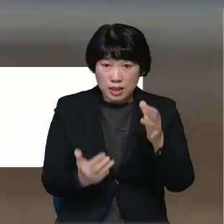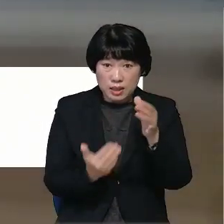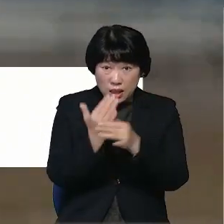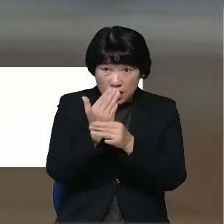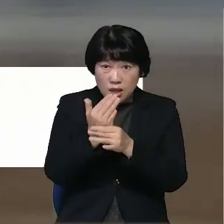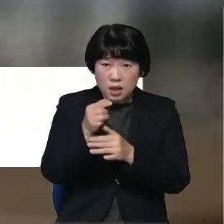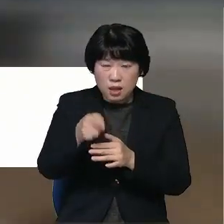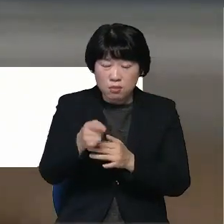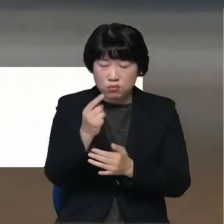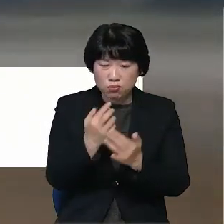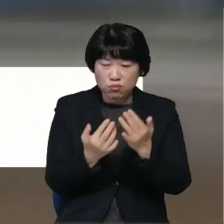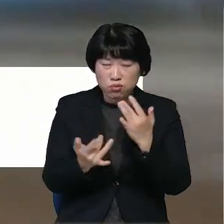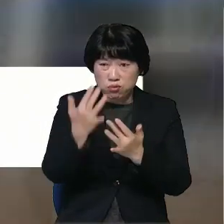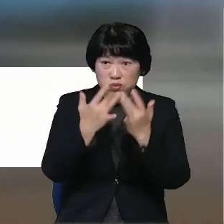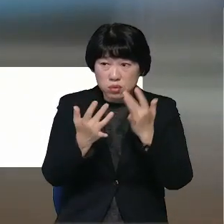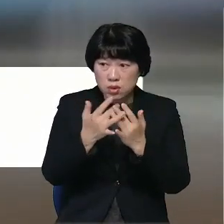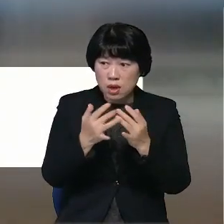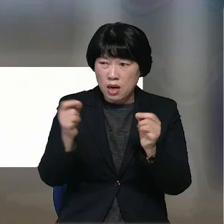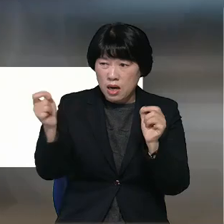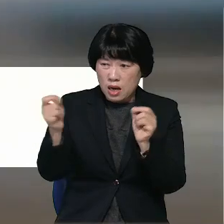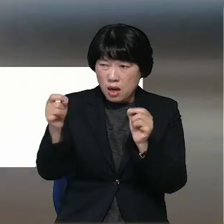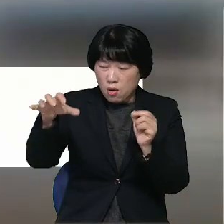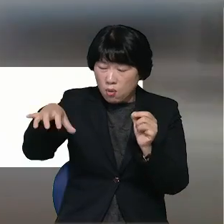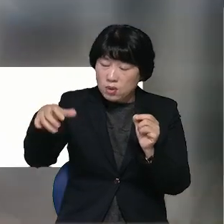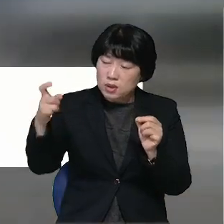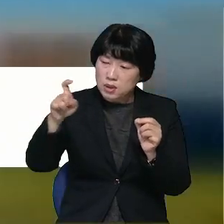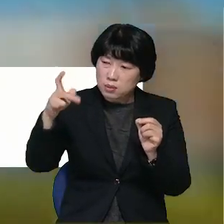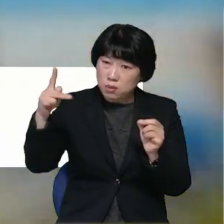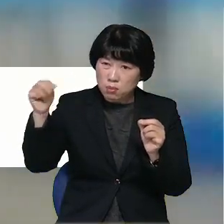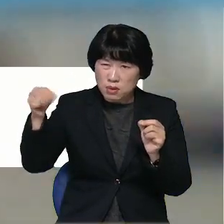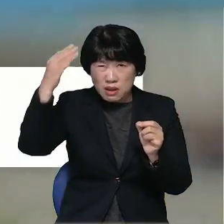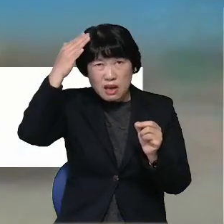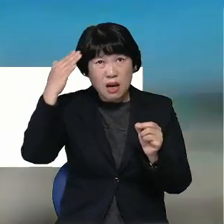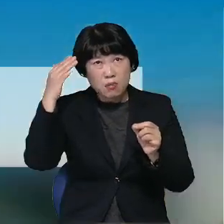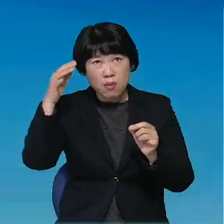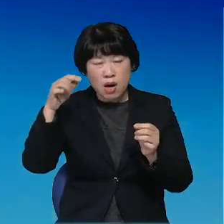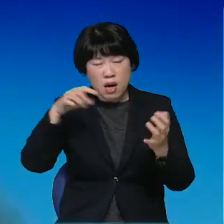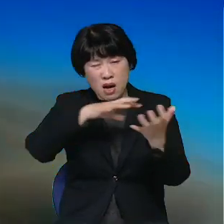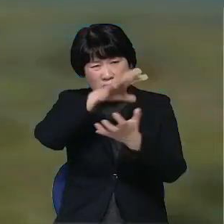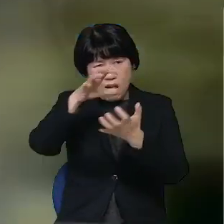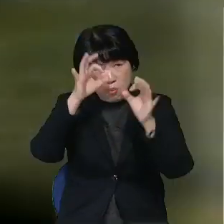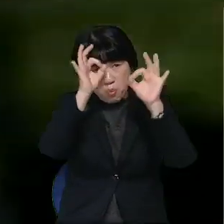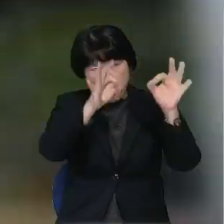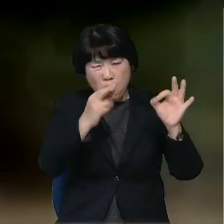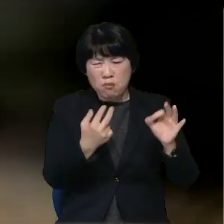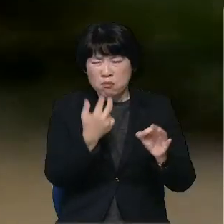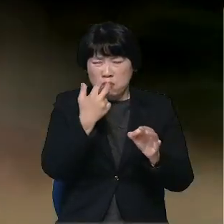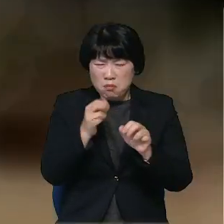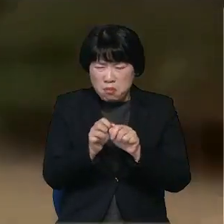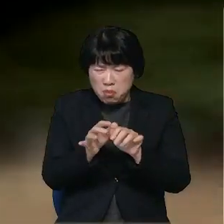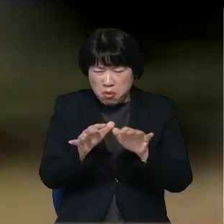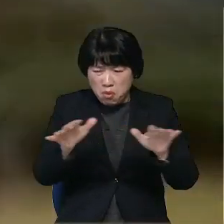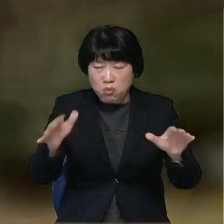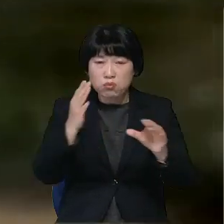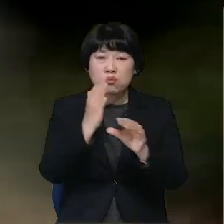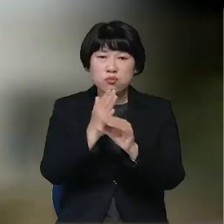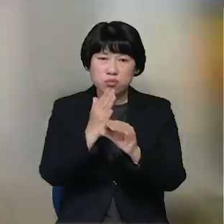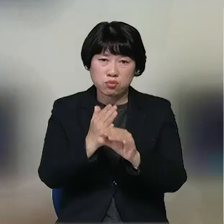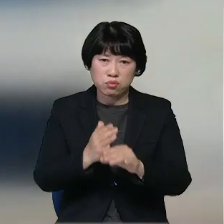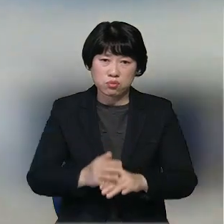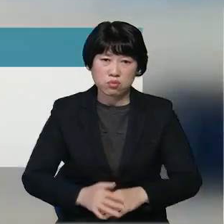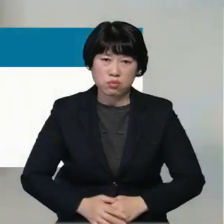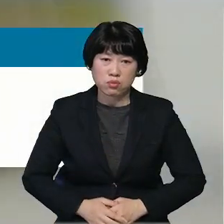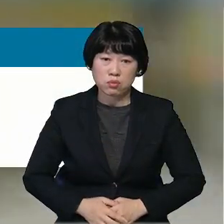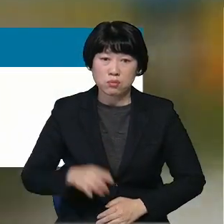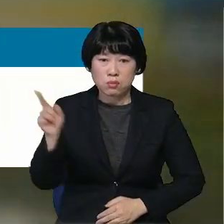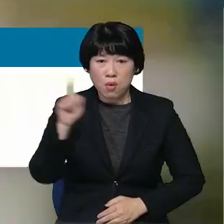화재는 산단에서 10km 이상 떨어진 곳에서도 검은 연기가 목격되고 냄새도 퍼지고 있습니다. 뻥뻥 소리 나기를